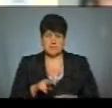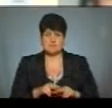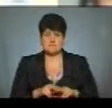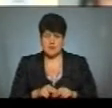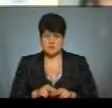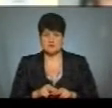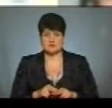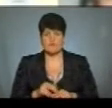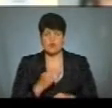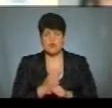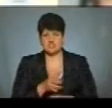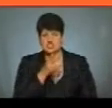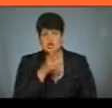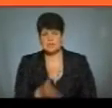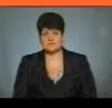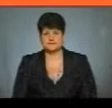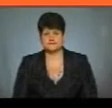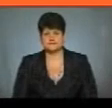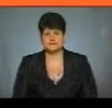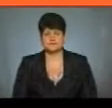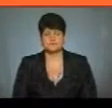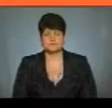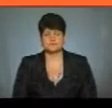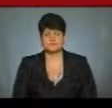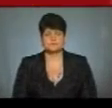Приходьте з паспортом в робочий час.